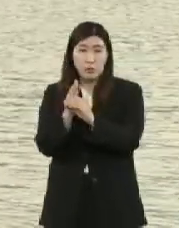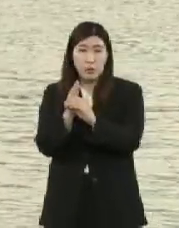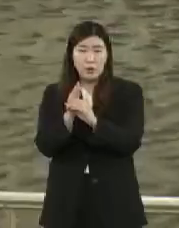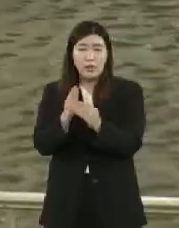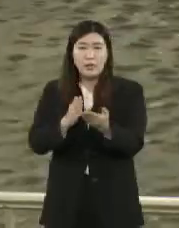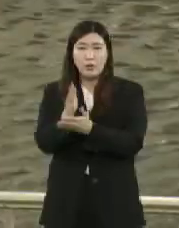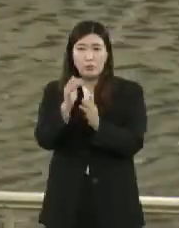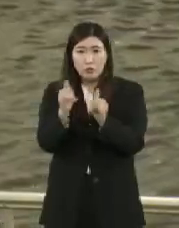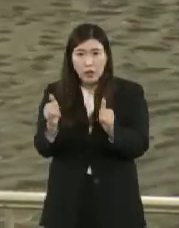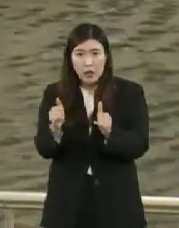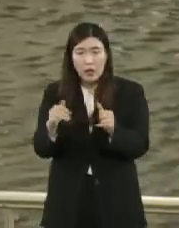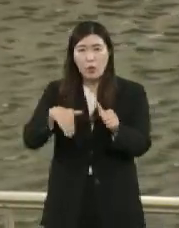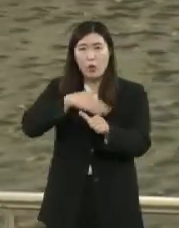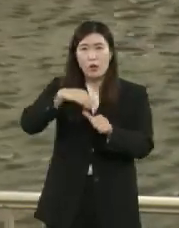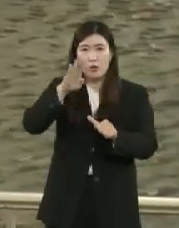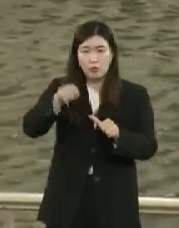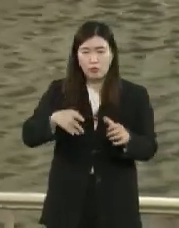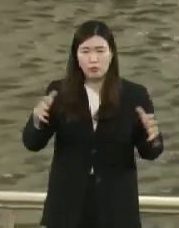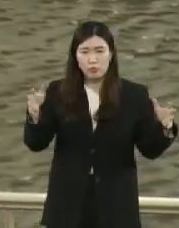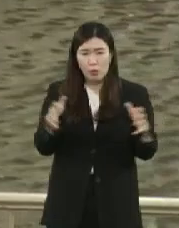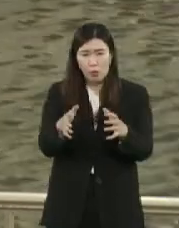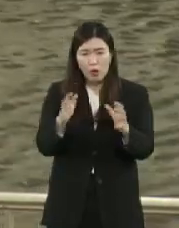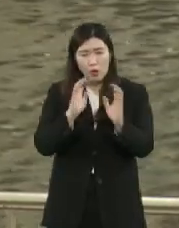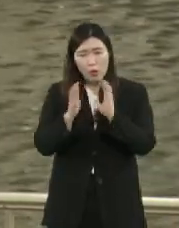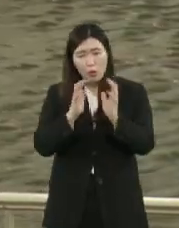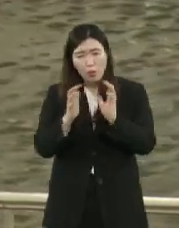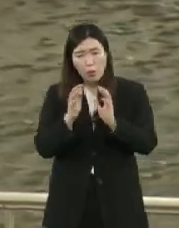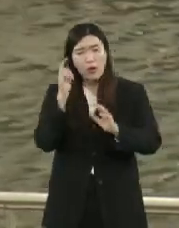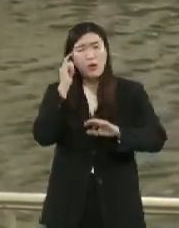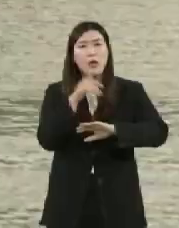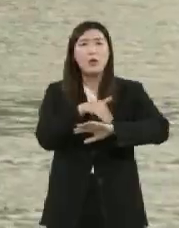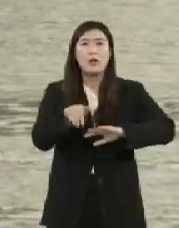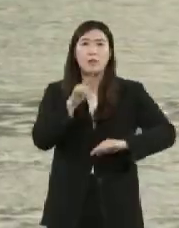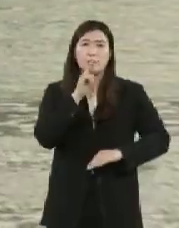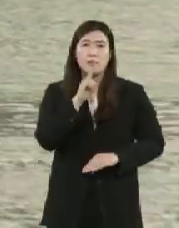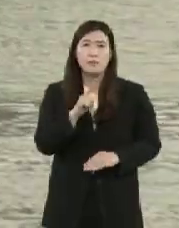전문가 환경부와 협 의 보안 대책을 논의하겠다 고 밝혔습니다